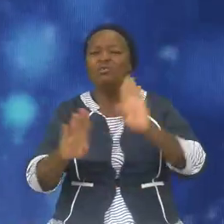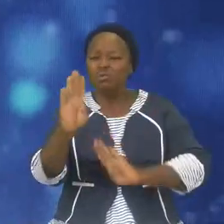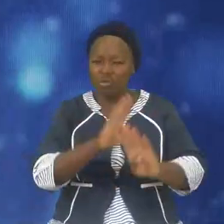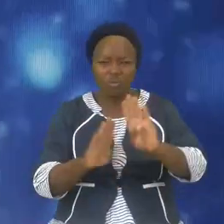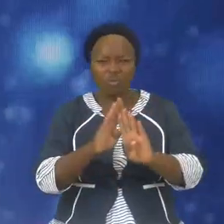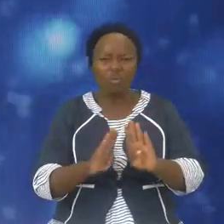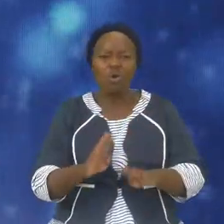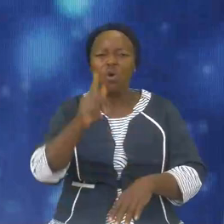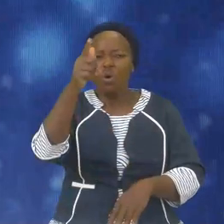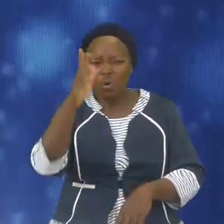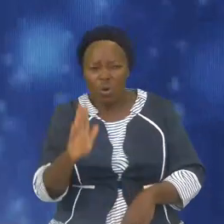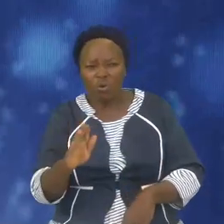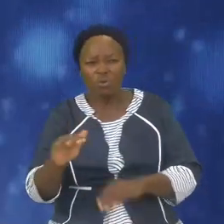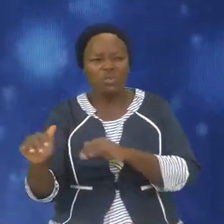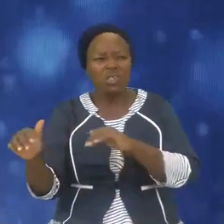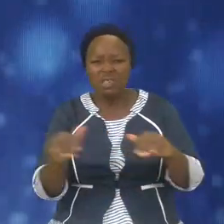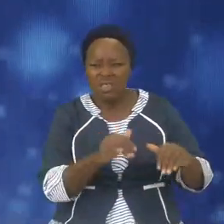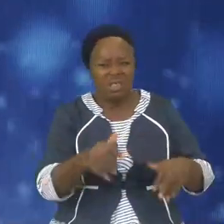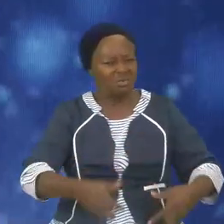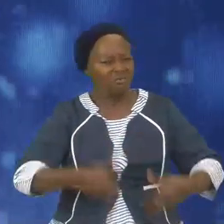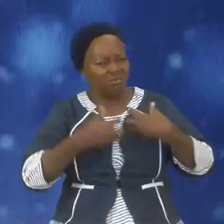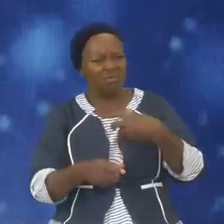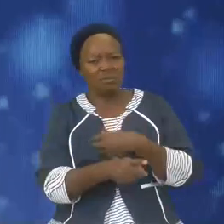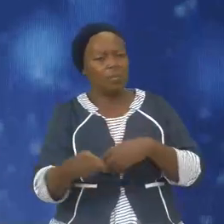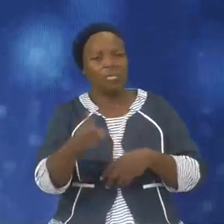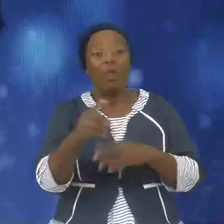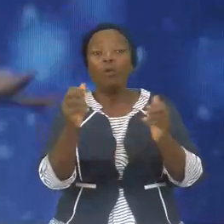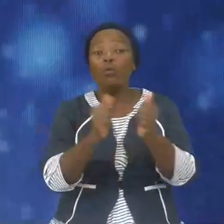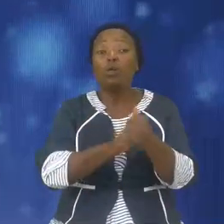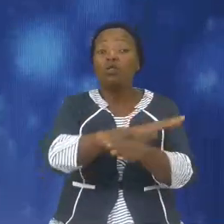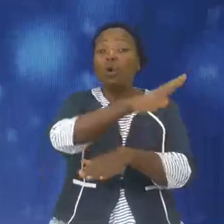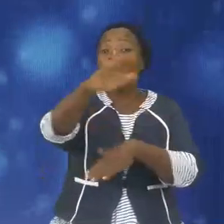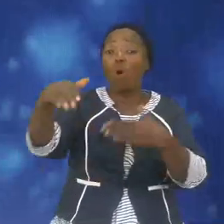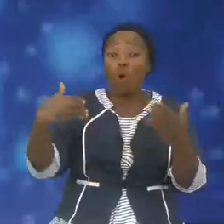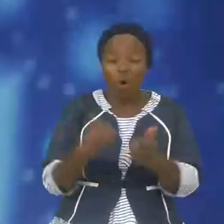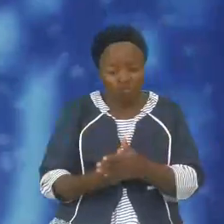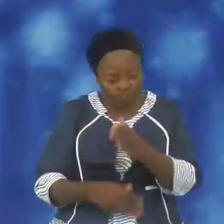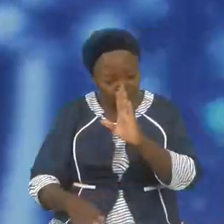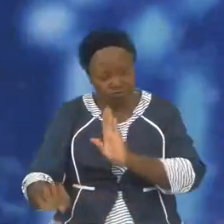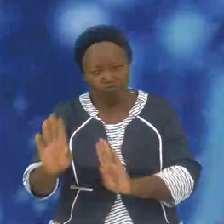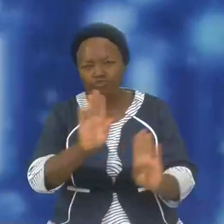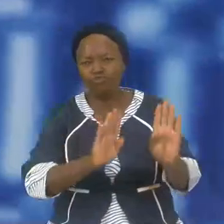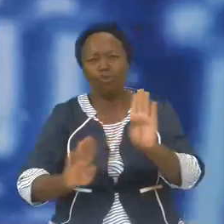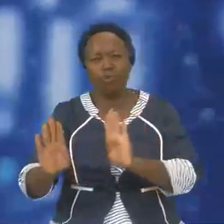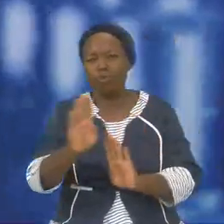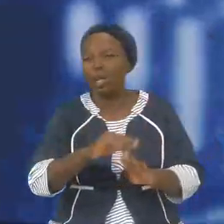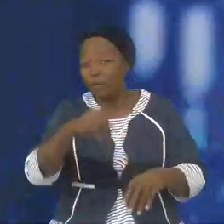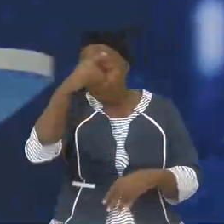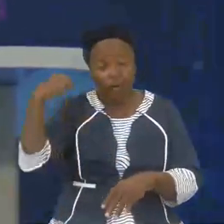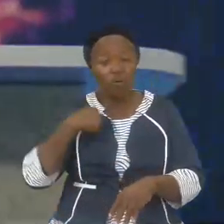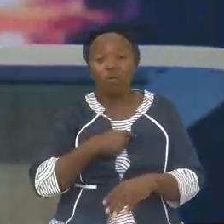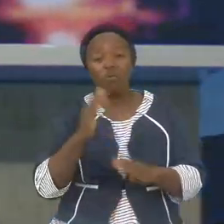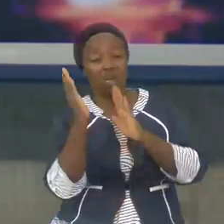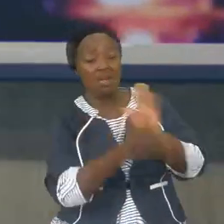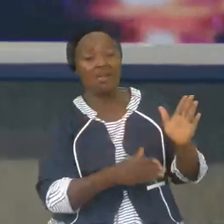partout. Parce que Dieu les agitait par toutes sortes d'angoisses. Parce